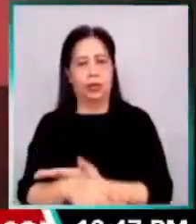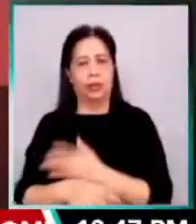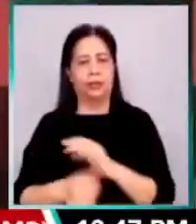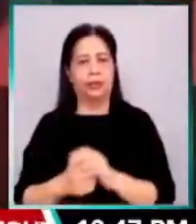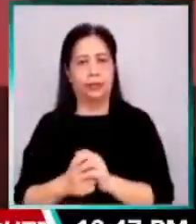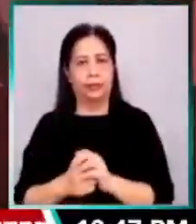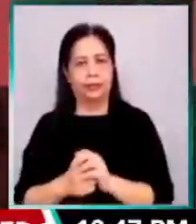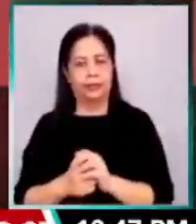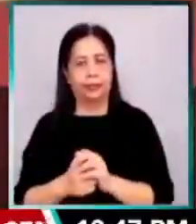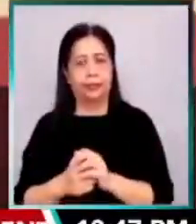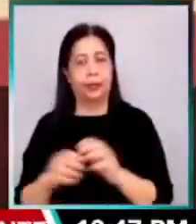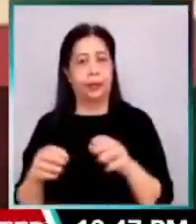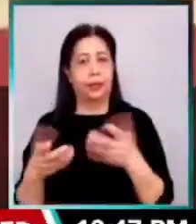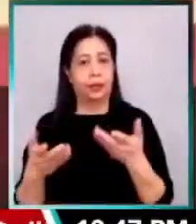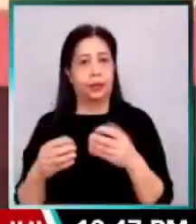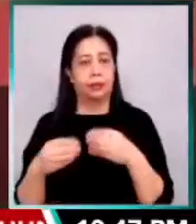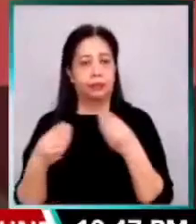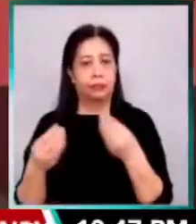Pinagbibigay naman si Ye ng